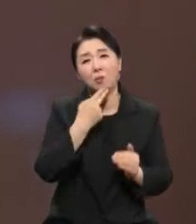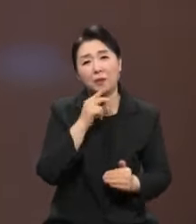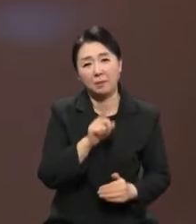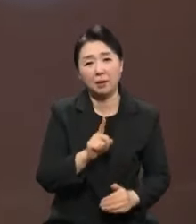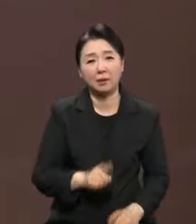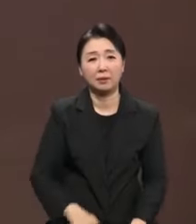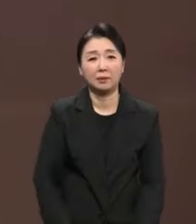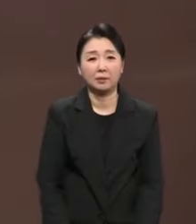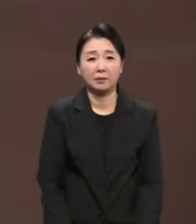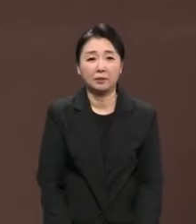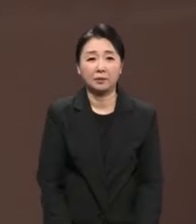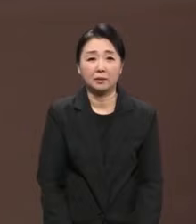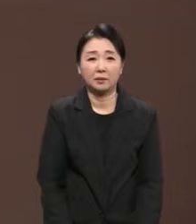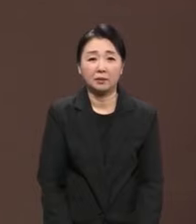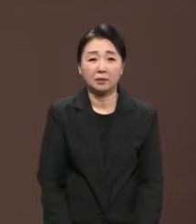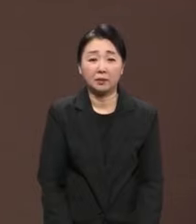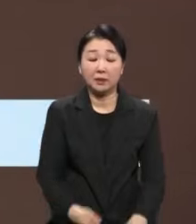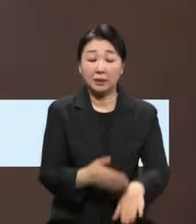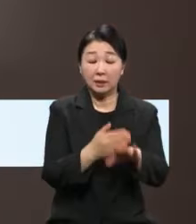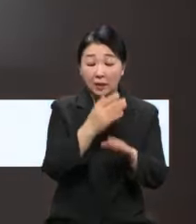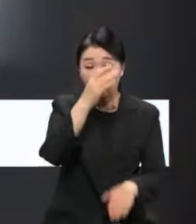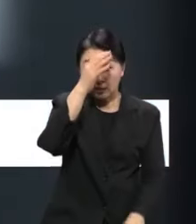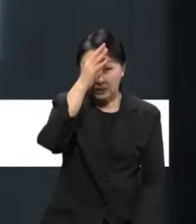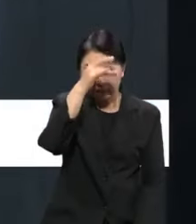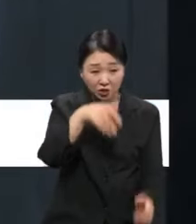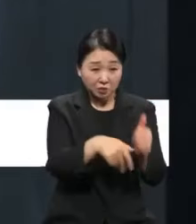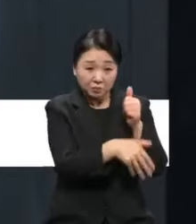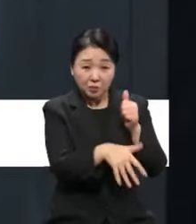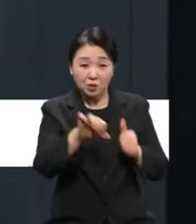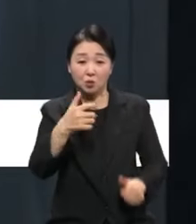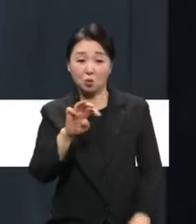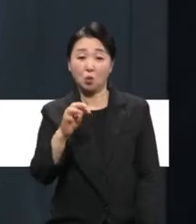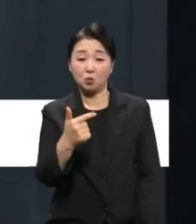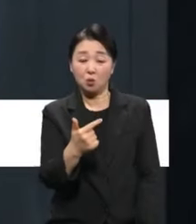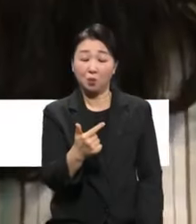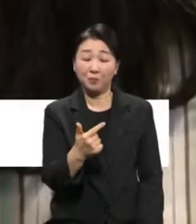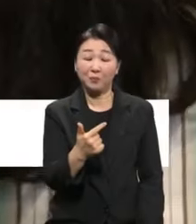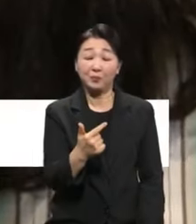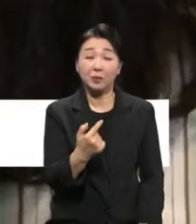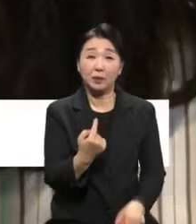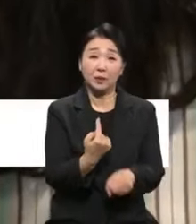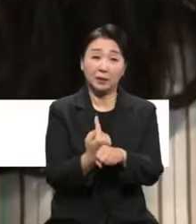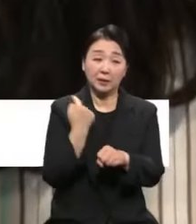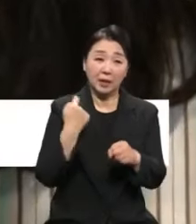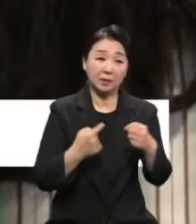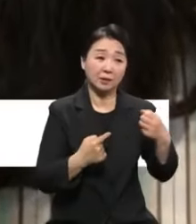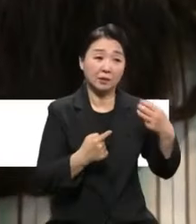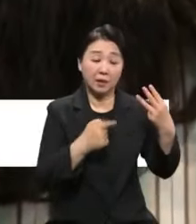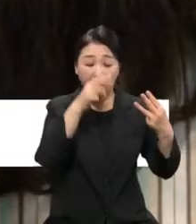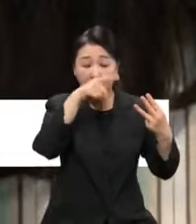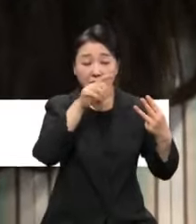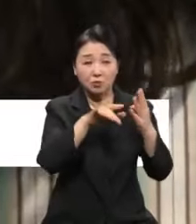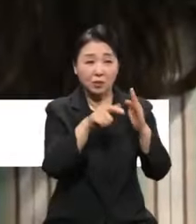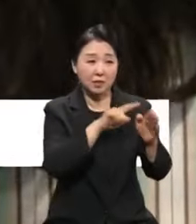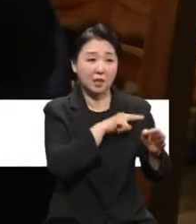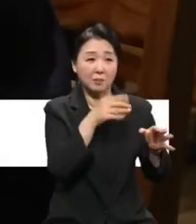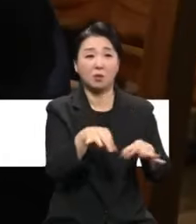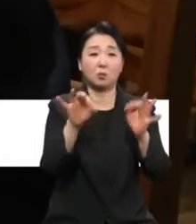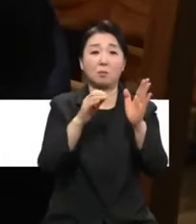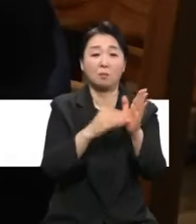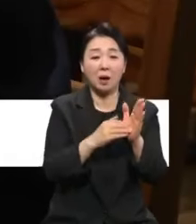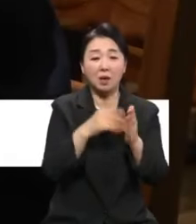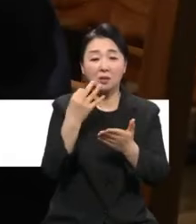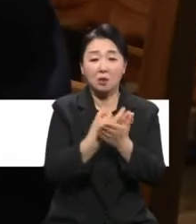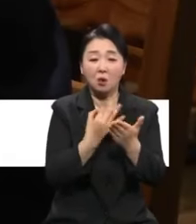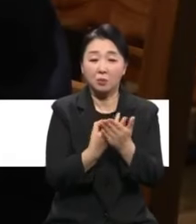풀이됩니다. 실제 또 다른 치킨 프랜차이즈 교촌은 지난해 빅3 가운데 가장 먼저 가격을 올렸는데도 영업이익이